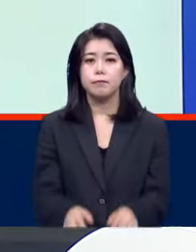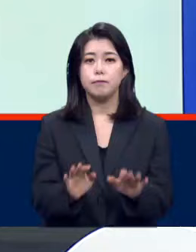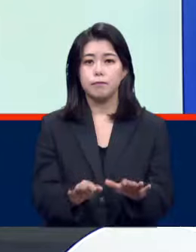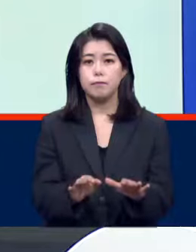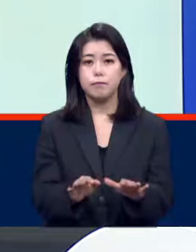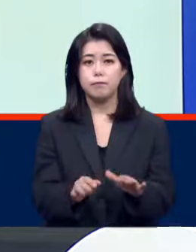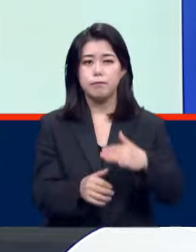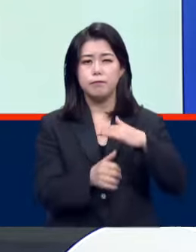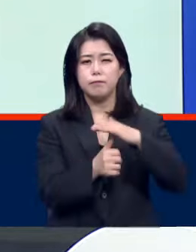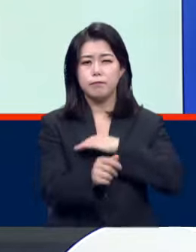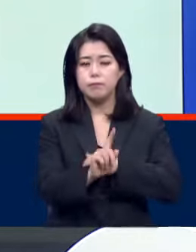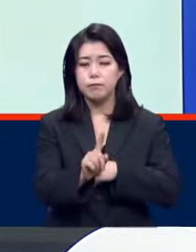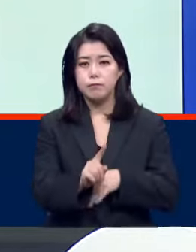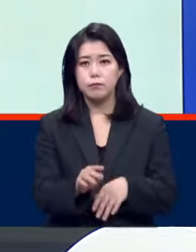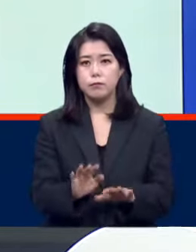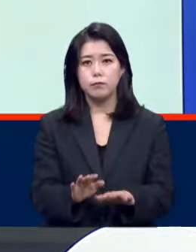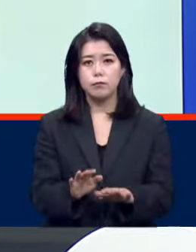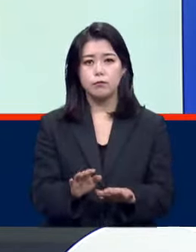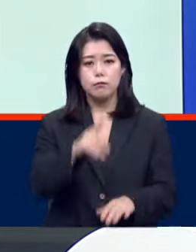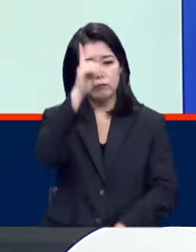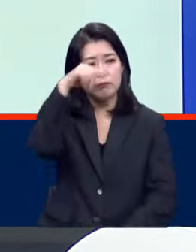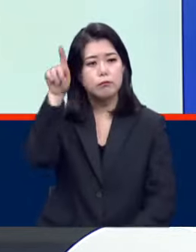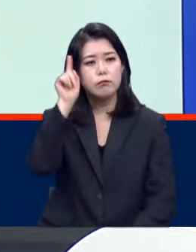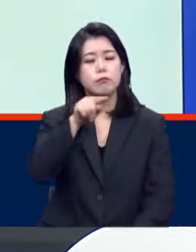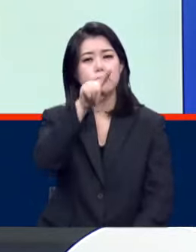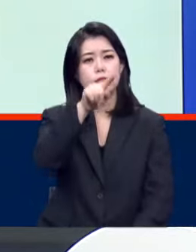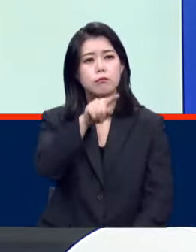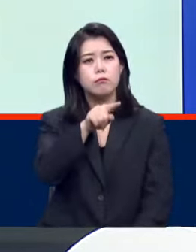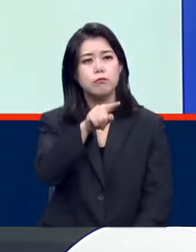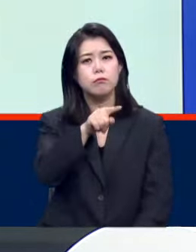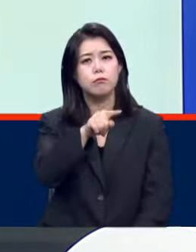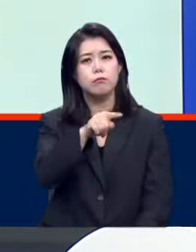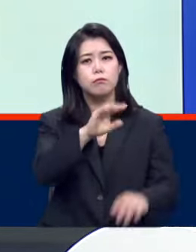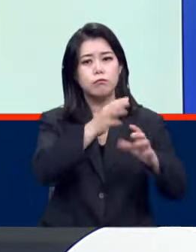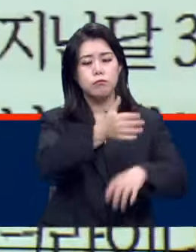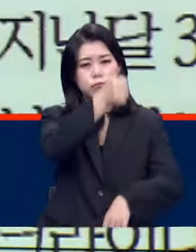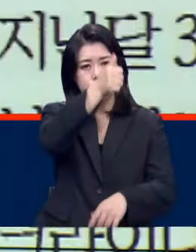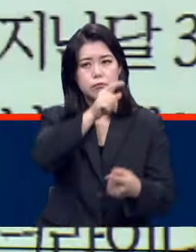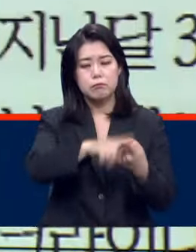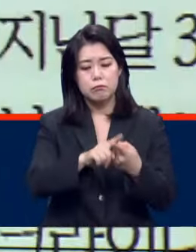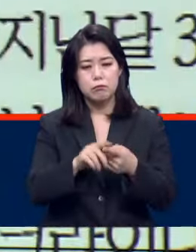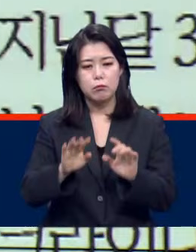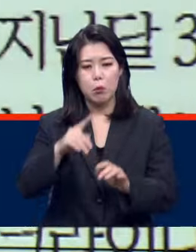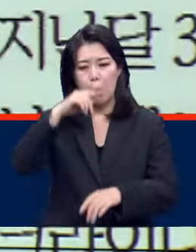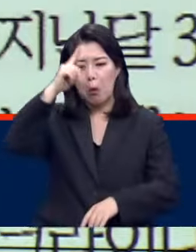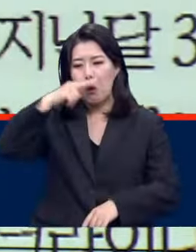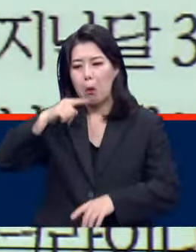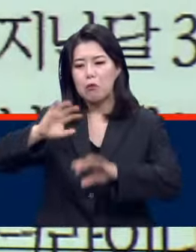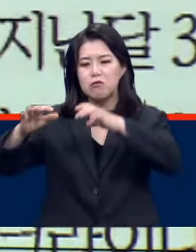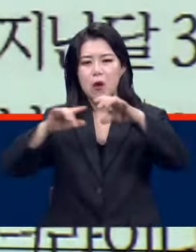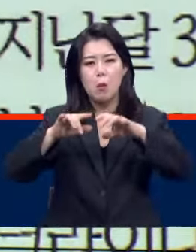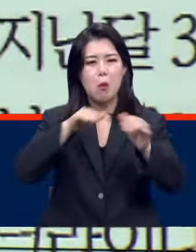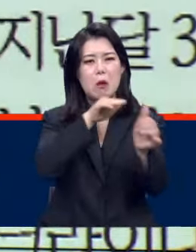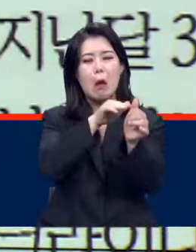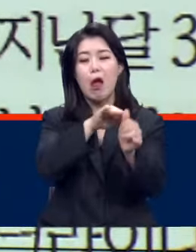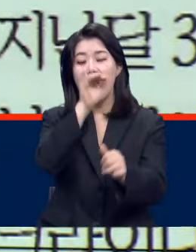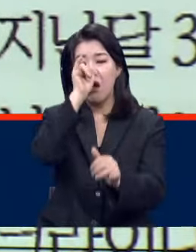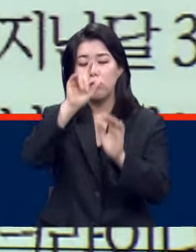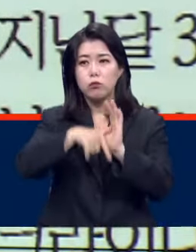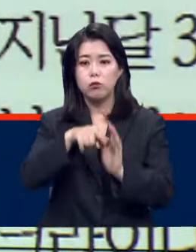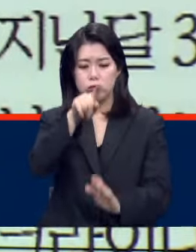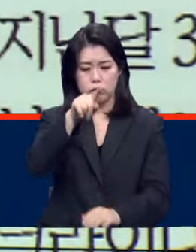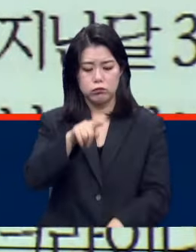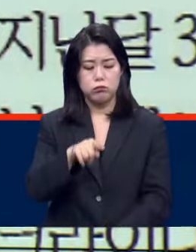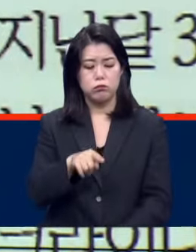대사가 뭐라고 얘기를 하느냐 우리 자꾸 이제 러시아 주권 뭐 이런데에 대해서 서방 국가가 막 공격하고 입하면 이거